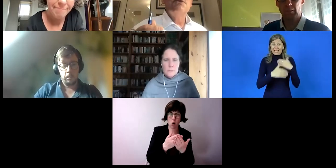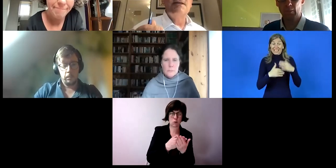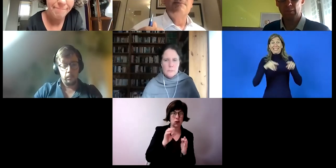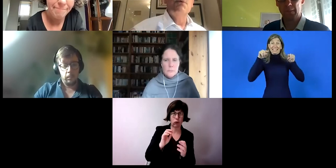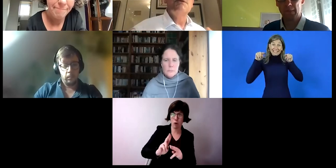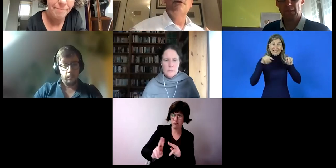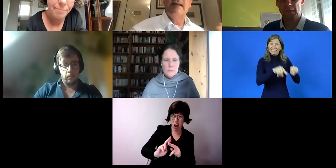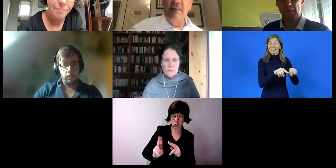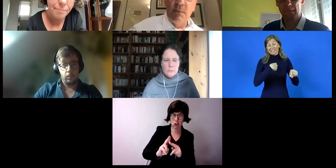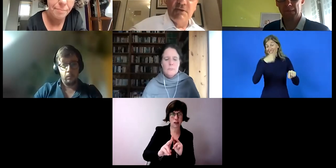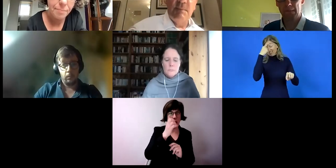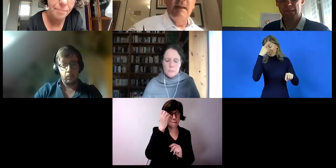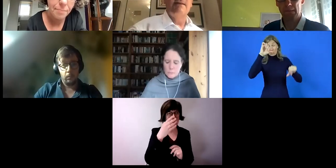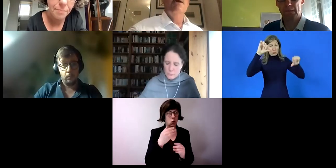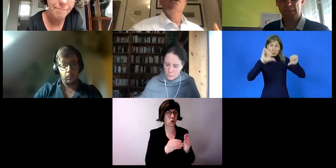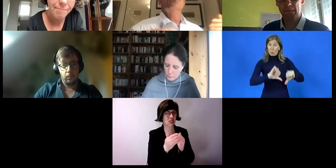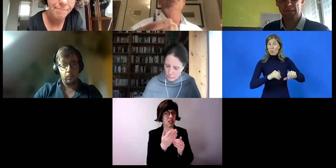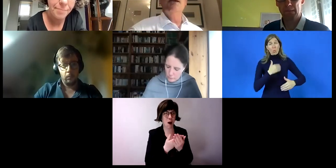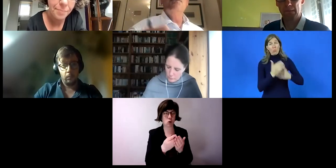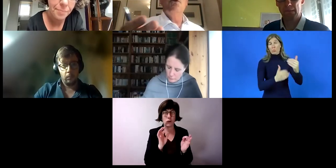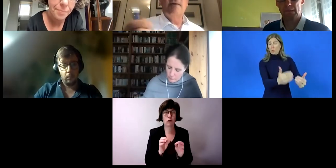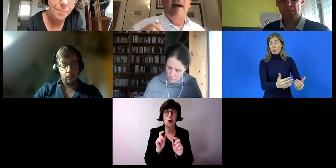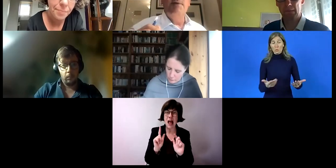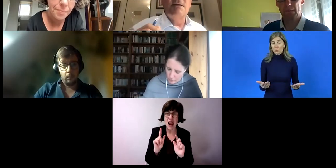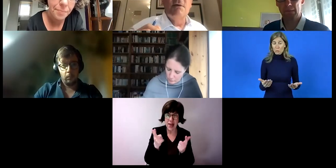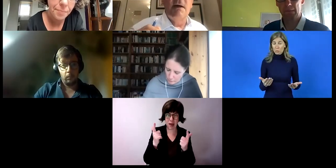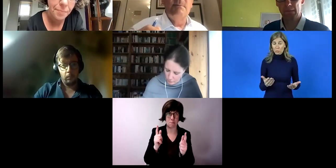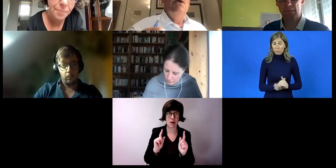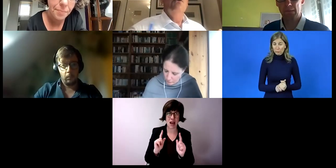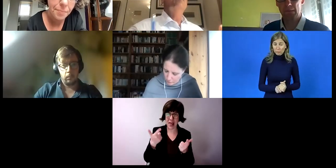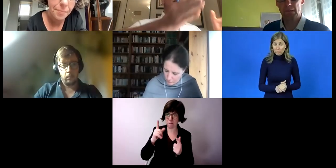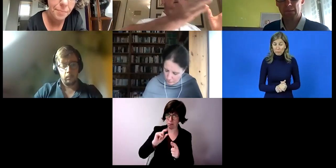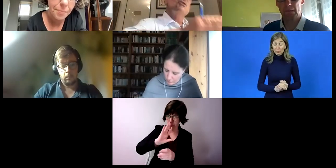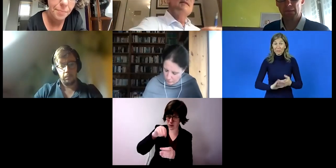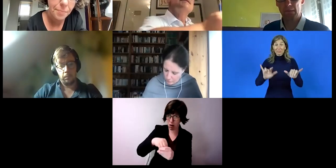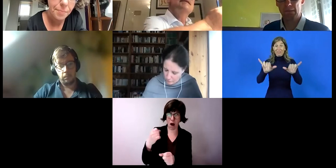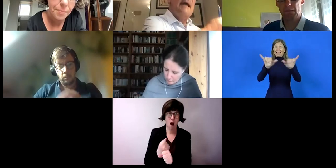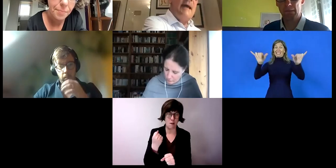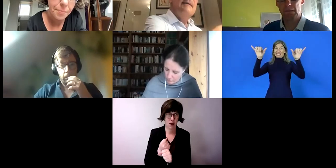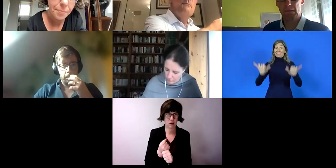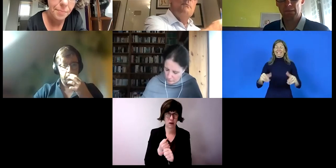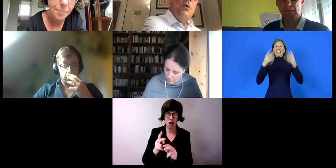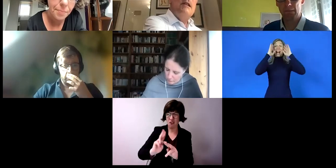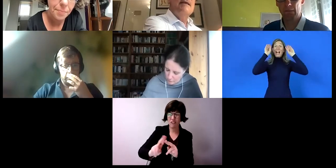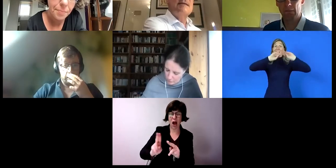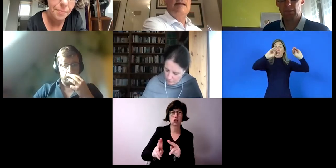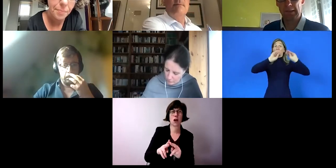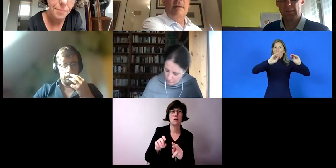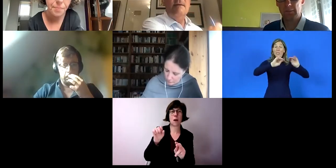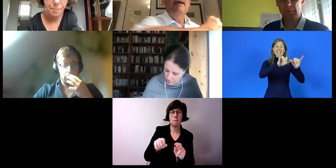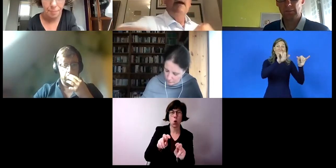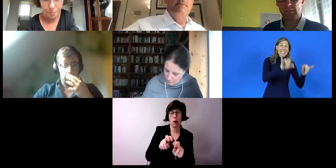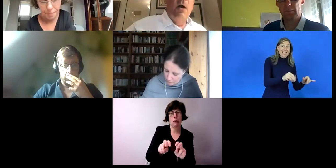Bildungssystem muss für Leben ausbilden. Und zum Leben gehört, Arbeit zu haben. Und die Werkstätten sind ein mögliches